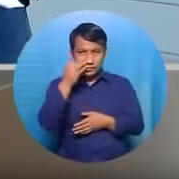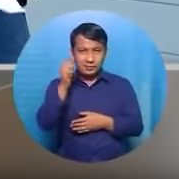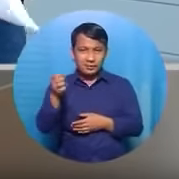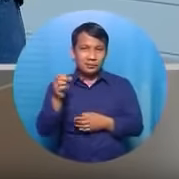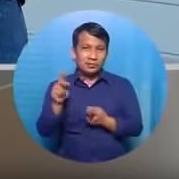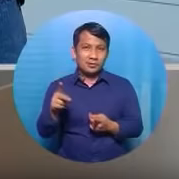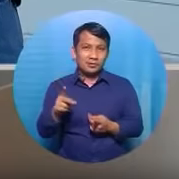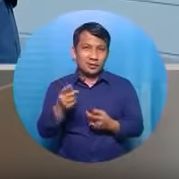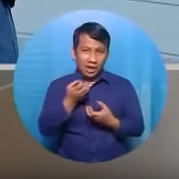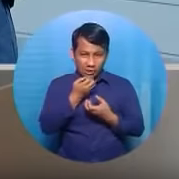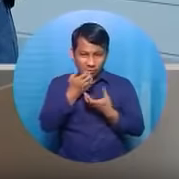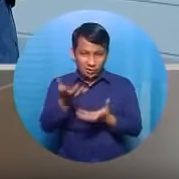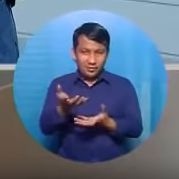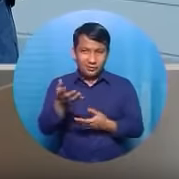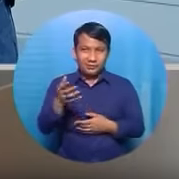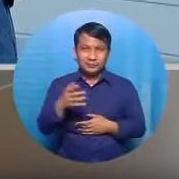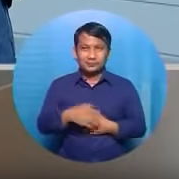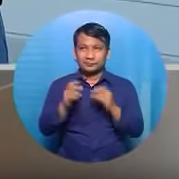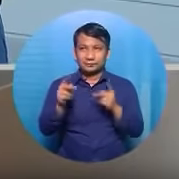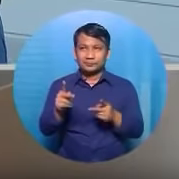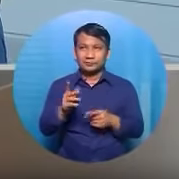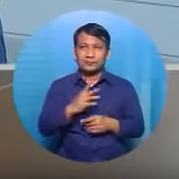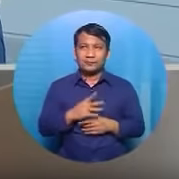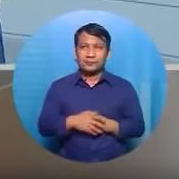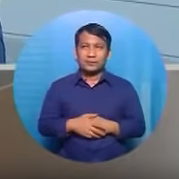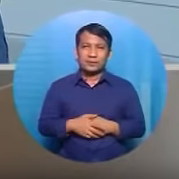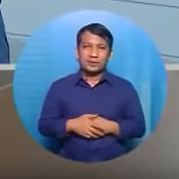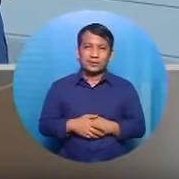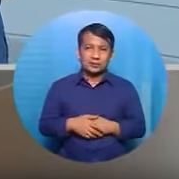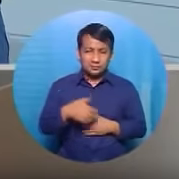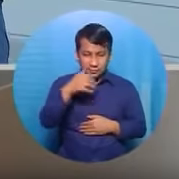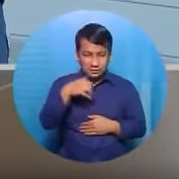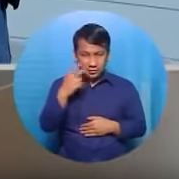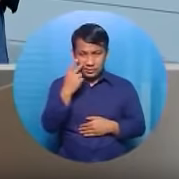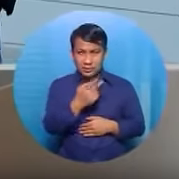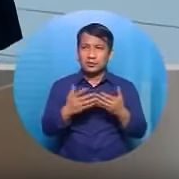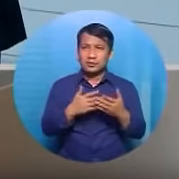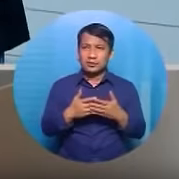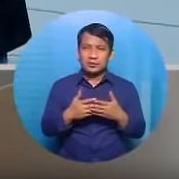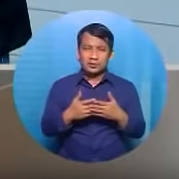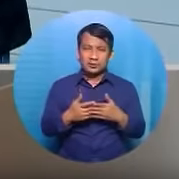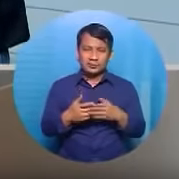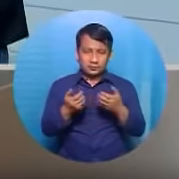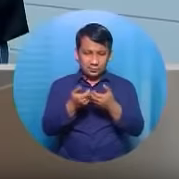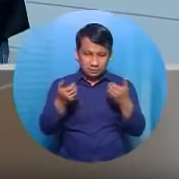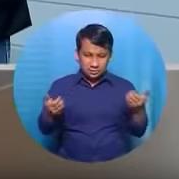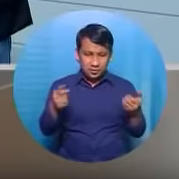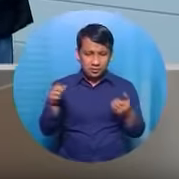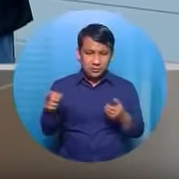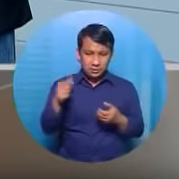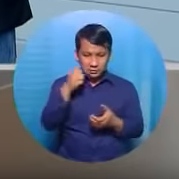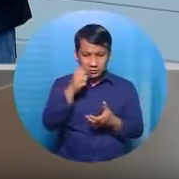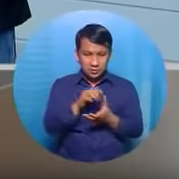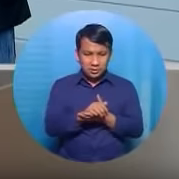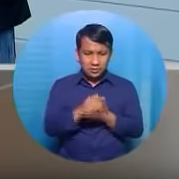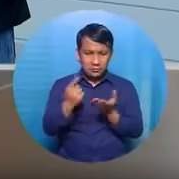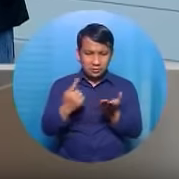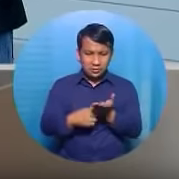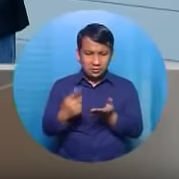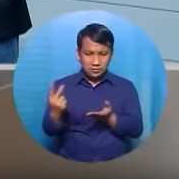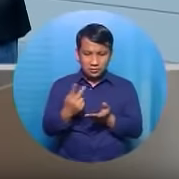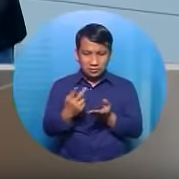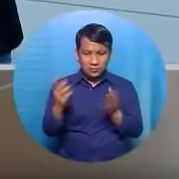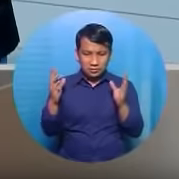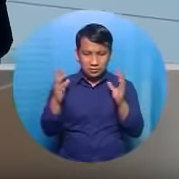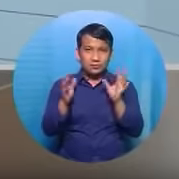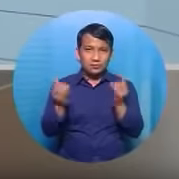mo. Nasusuka siya sa okay mukha lang, mo. Okay lang. Okay lang. Oh, para hindi okay siya lang, masuka. Okay, sige. Hiwalay ka muna kay Mrs. And then pag-usapin naman kay Major and then